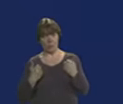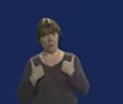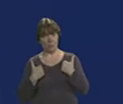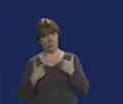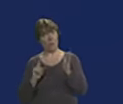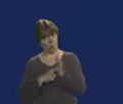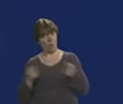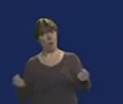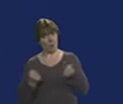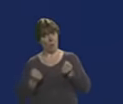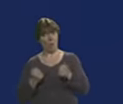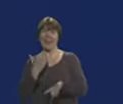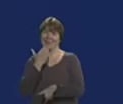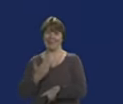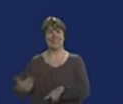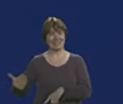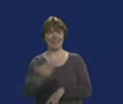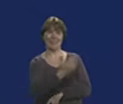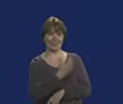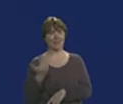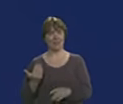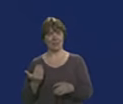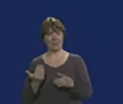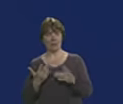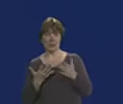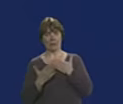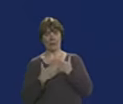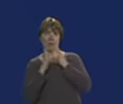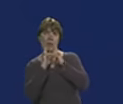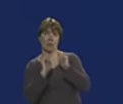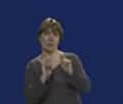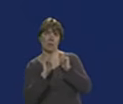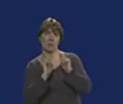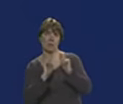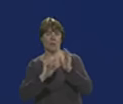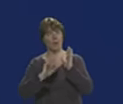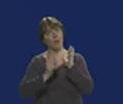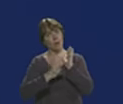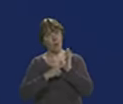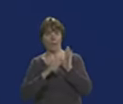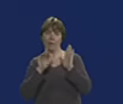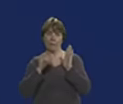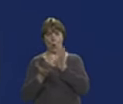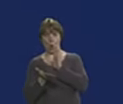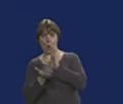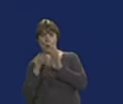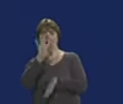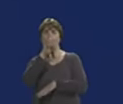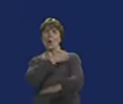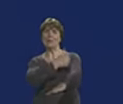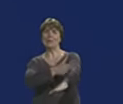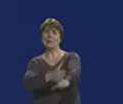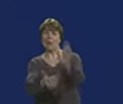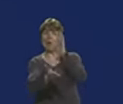j'ai le droit de faire campagne. Merci. Mais attention, je dois retirer des 40 millions